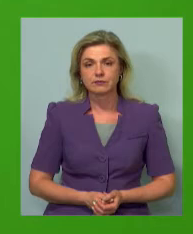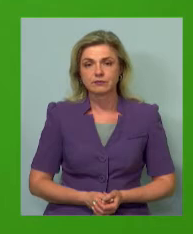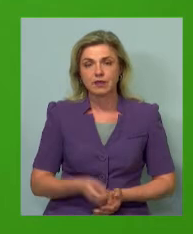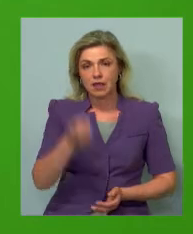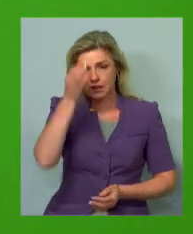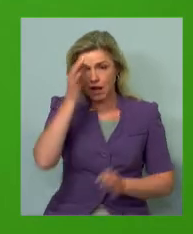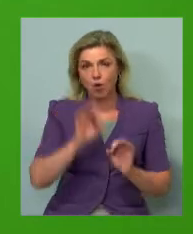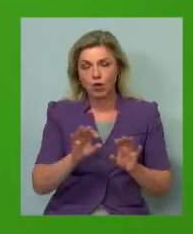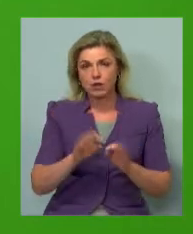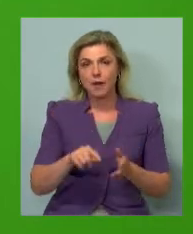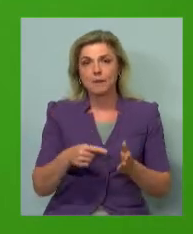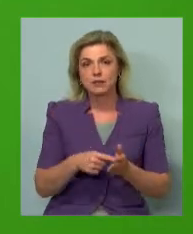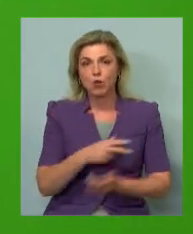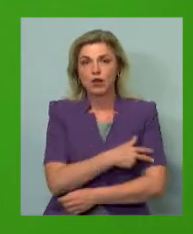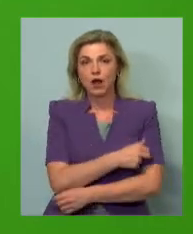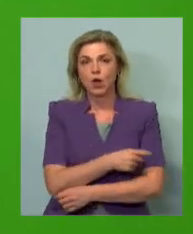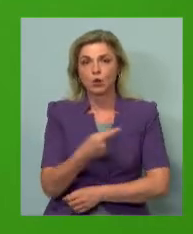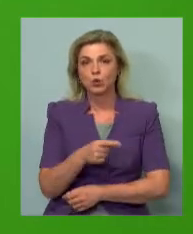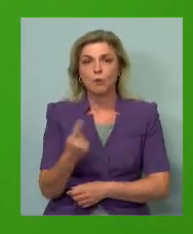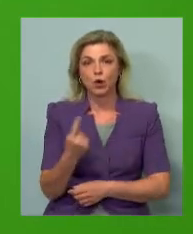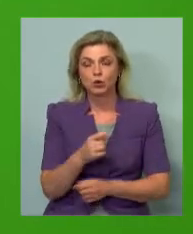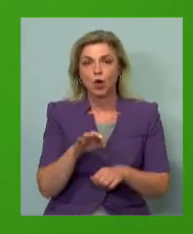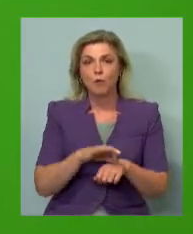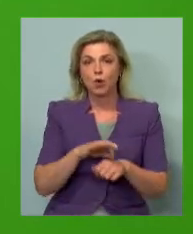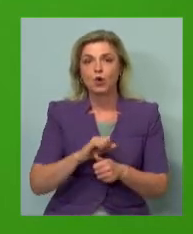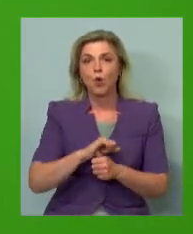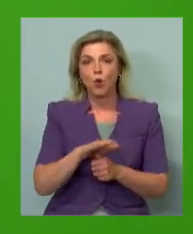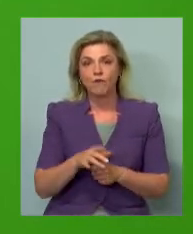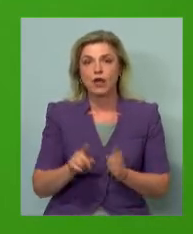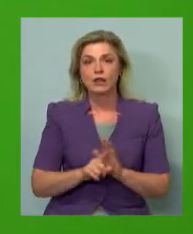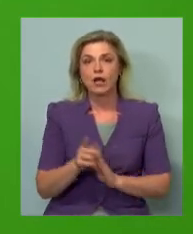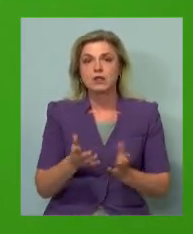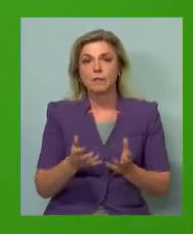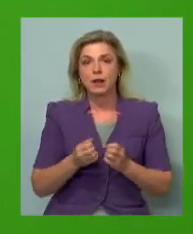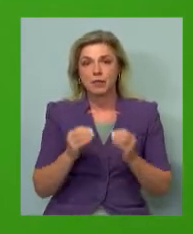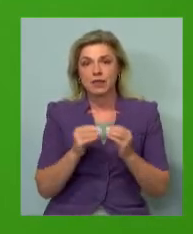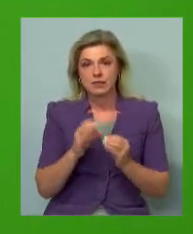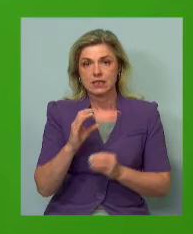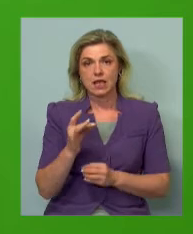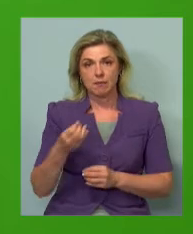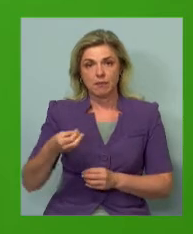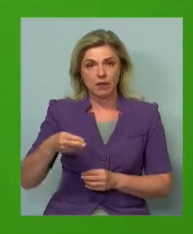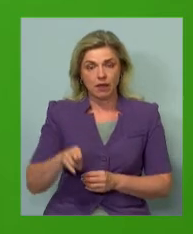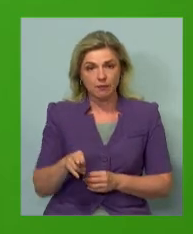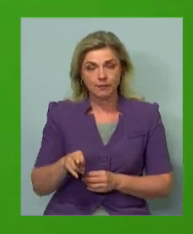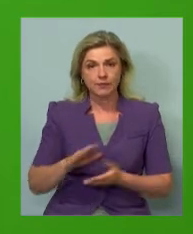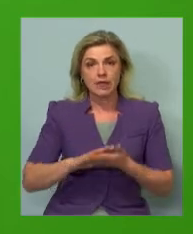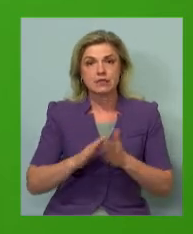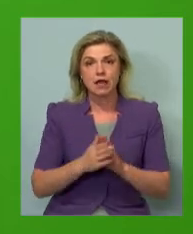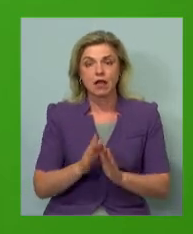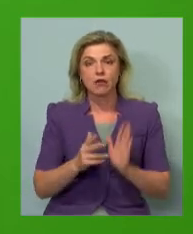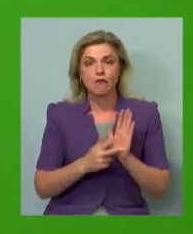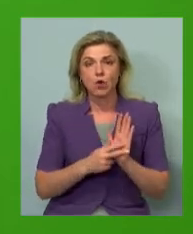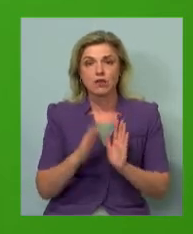Нагадаємо, у міській лікарні номер 1 пацієнтів з COVID-19 почали приймати 10 серпня. Станом на 8 вересня